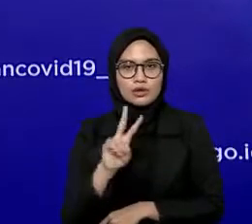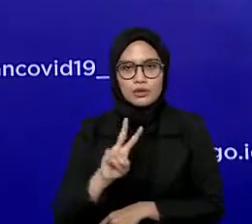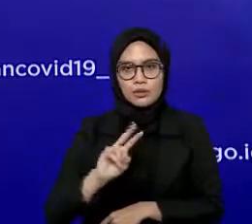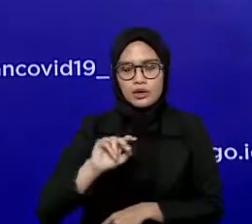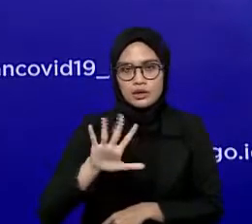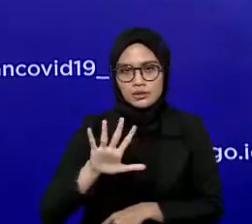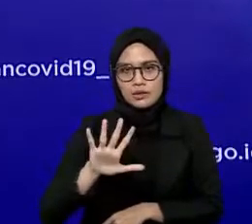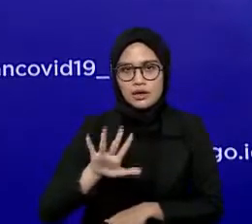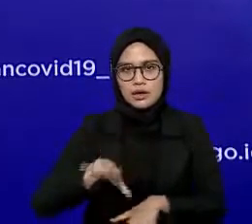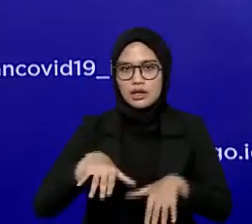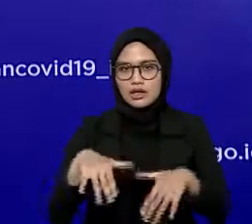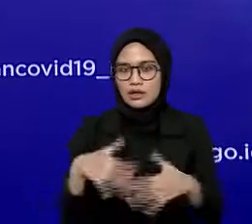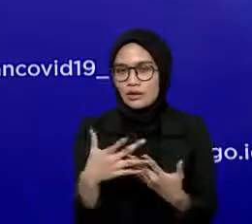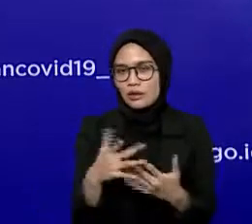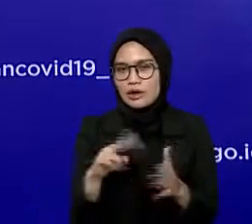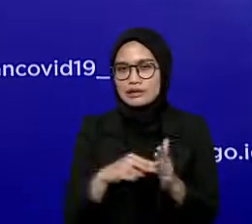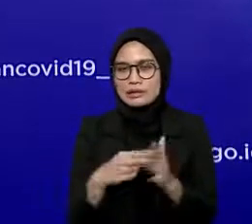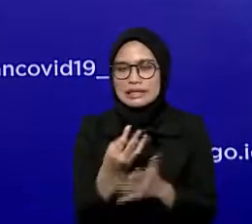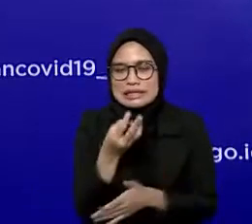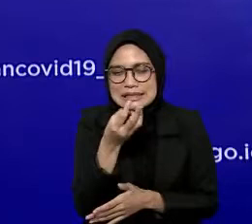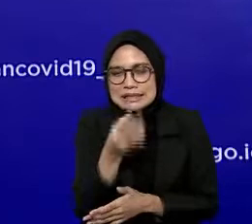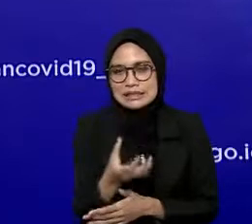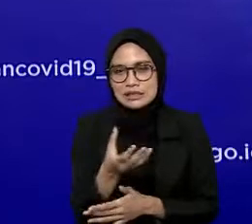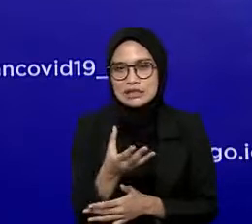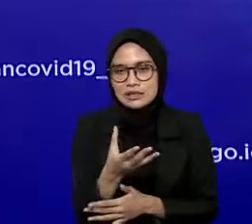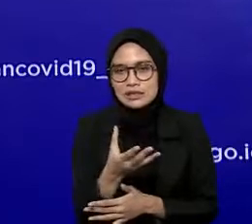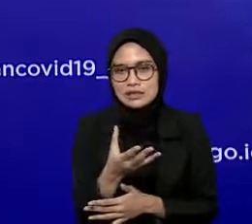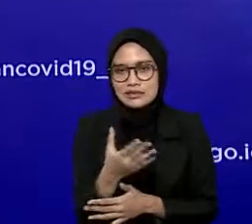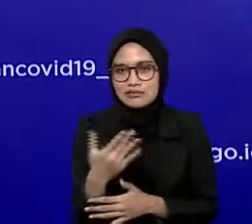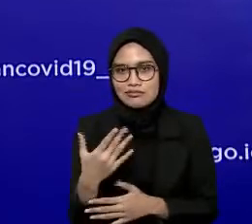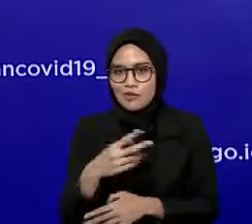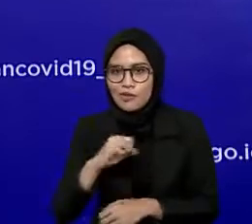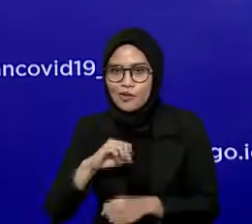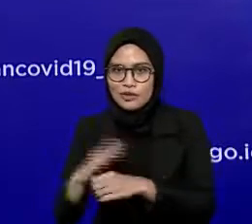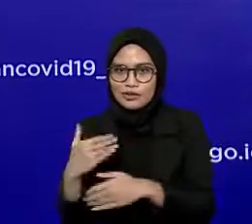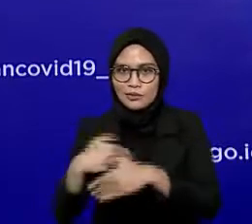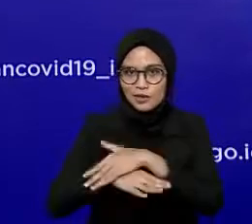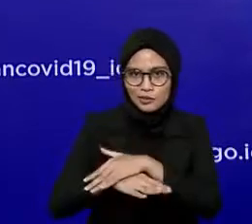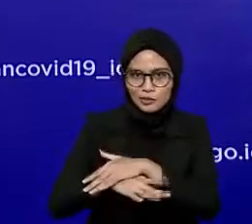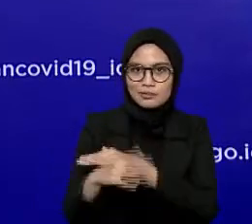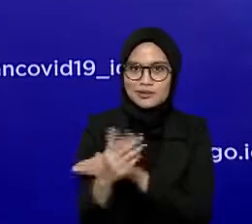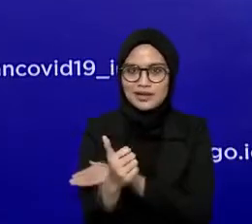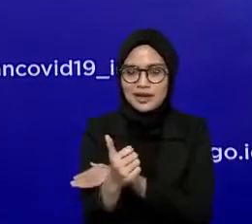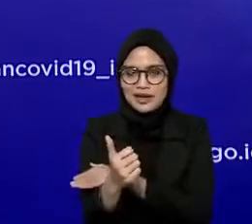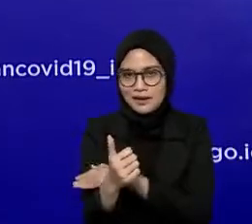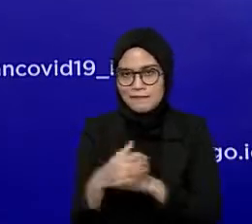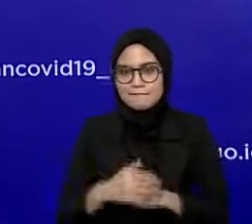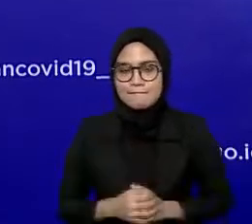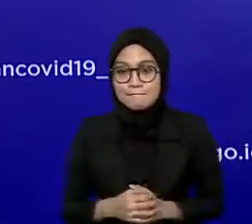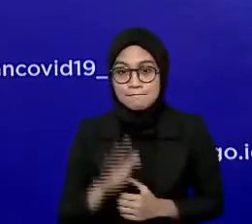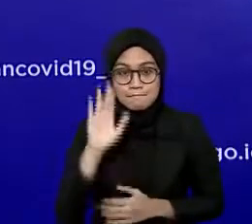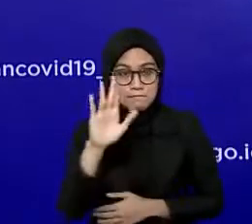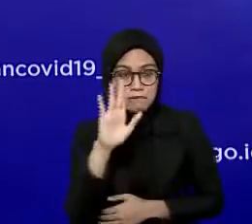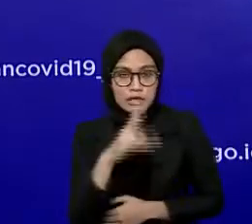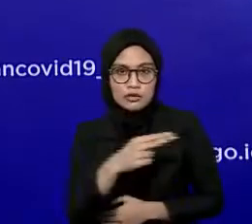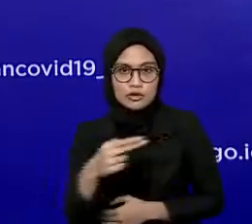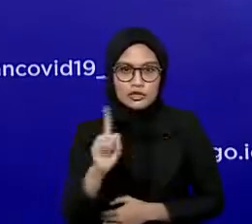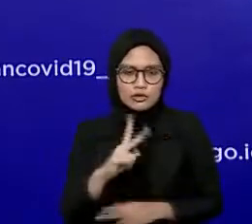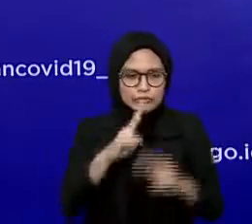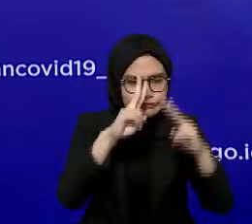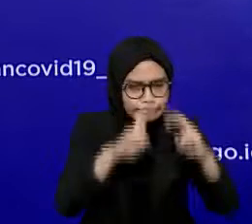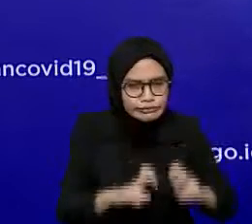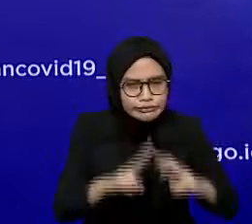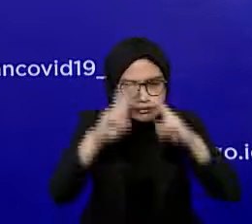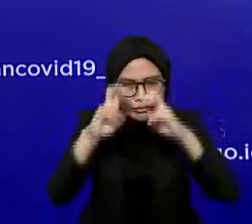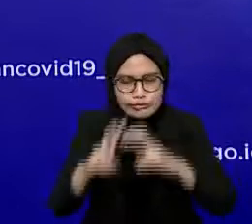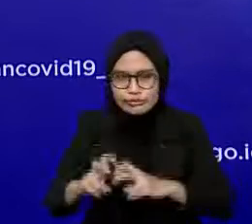0,0025 atau sangat kecil. Kedepannya, Indonesia perlu untuk mencatat dan menganalisis data-data